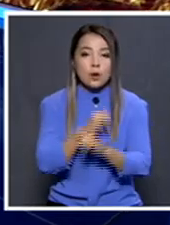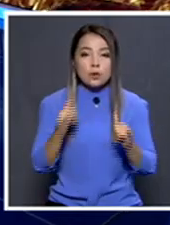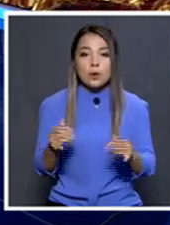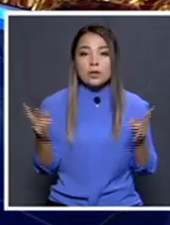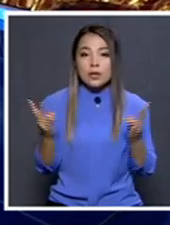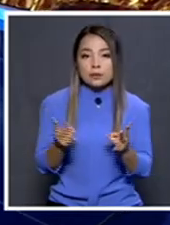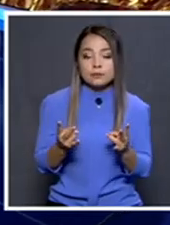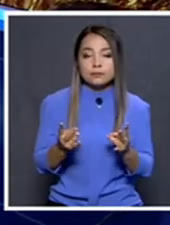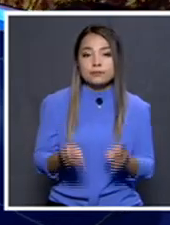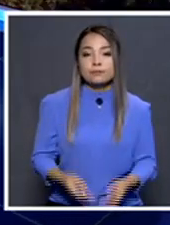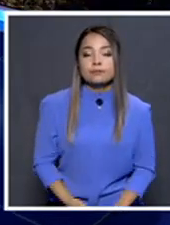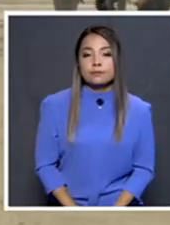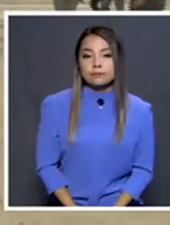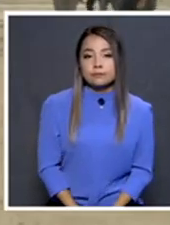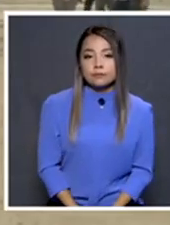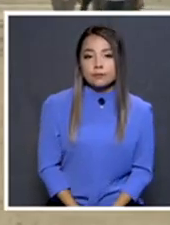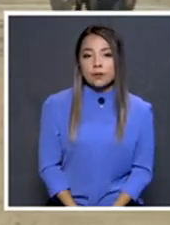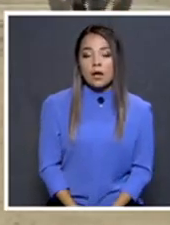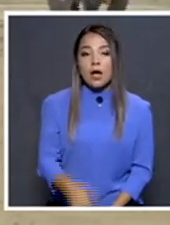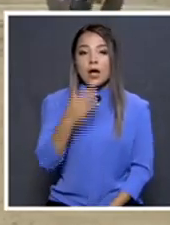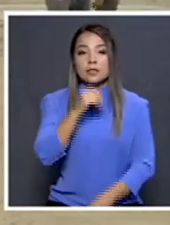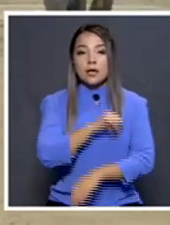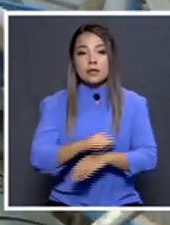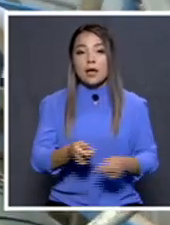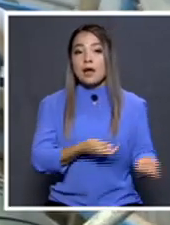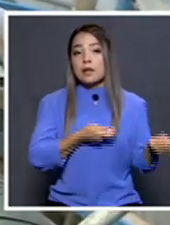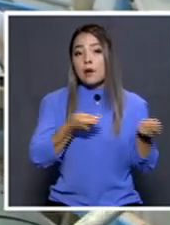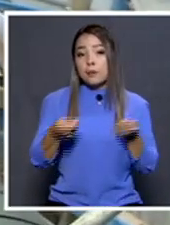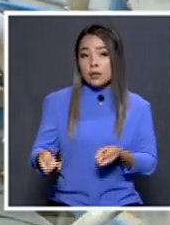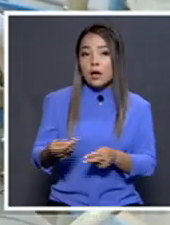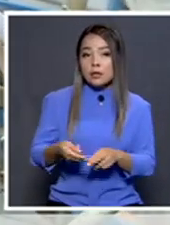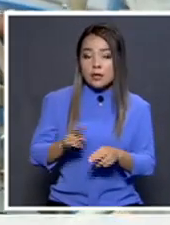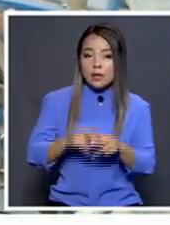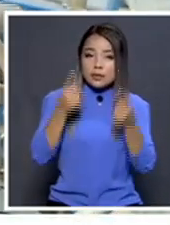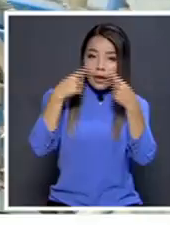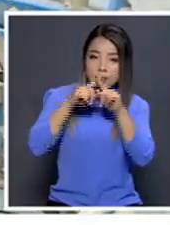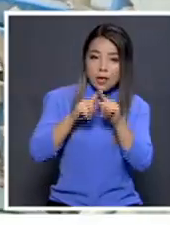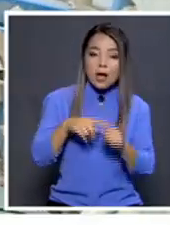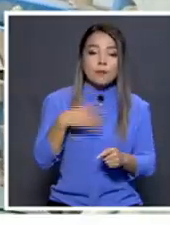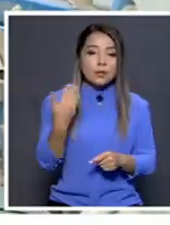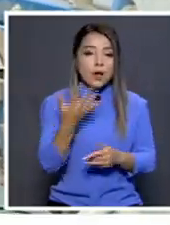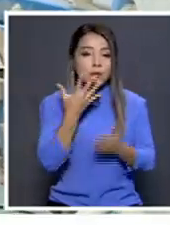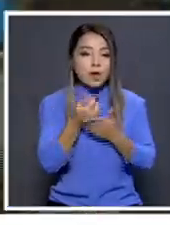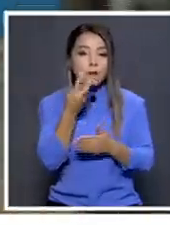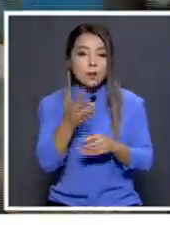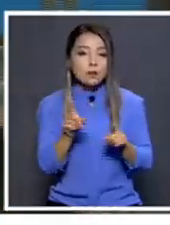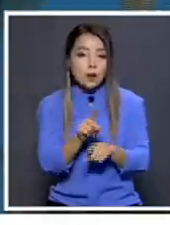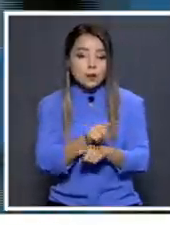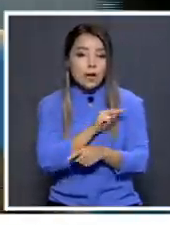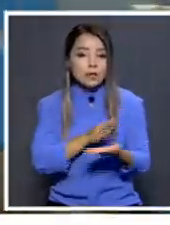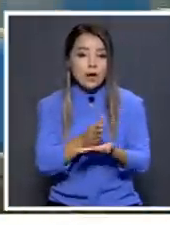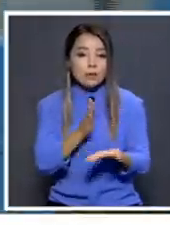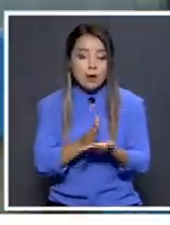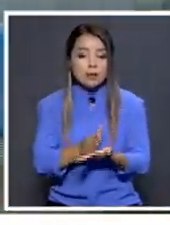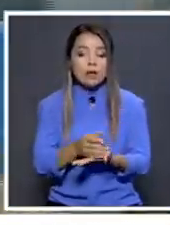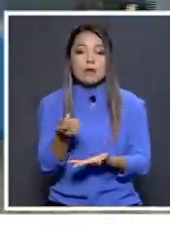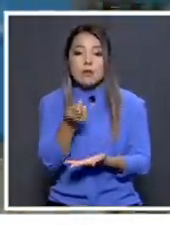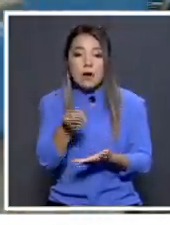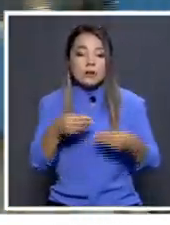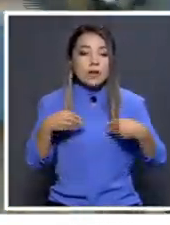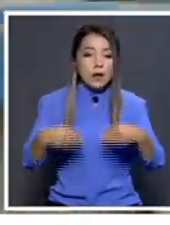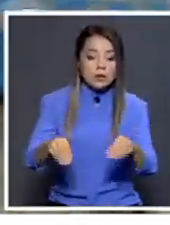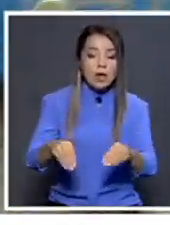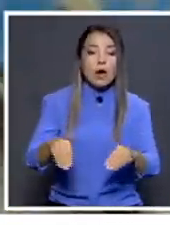ұлғаюы тиіс. Шеделден әкелінген мынаттың техника бес аспа, бір уақытта бірнеше қызметті атқарады. Тұқымды себет,